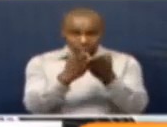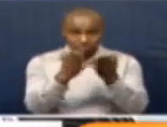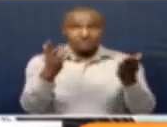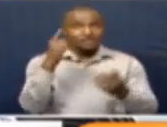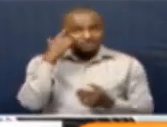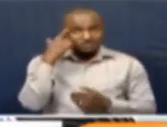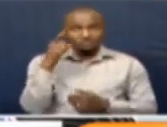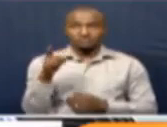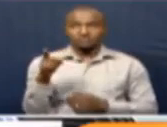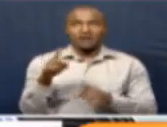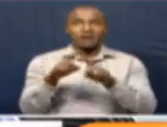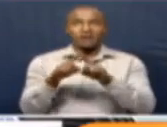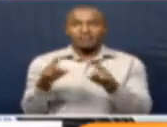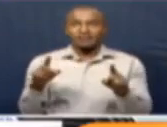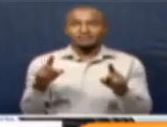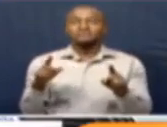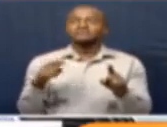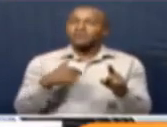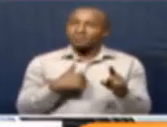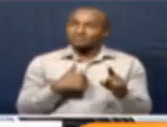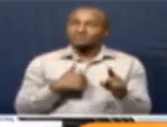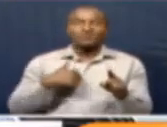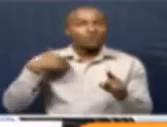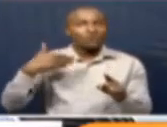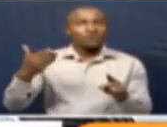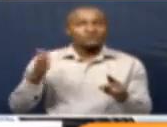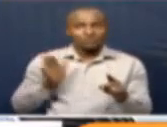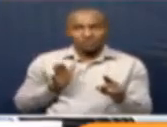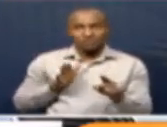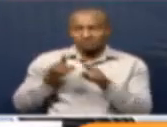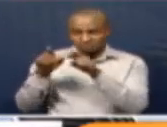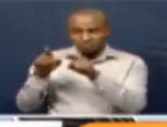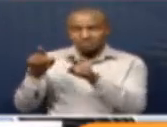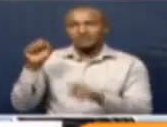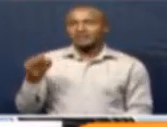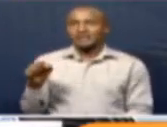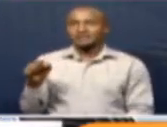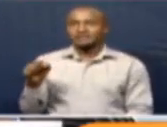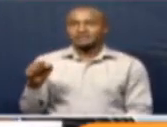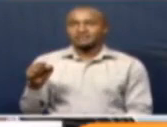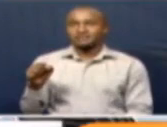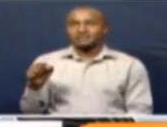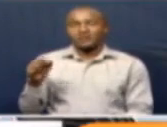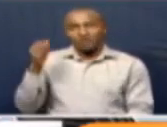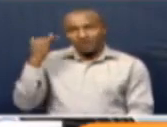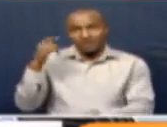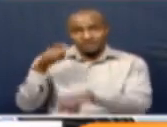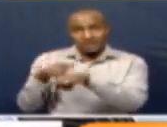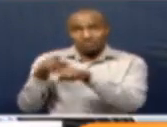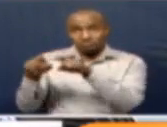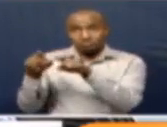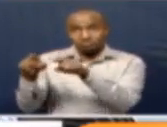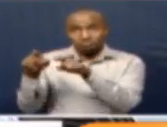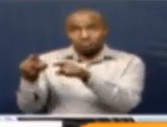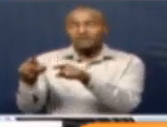Lakini mimi bado huwa nazidi sana kukemea kwa upande wa kina mama kushinda kina baba. Kwa sababu ninavyowakemea, naona kwamba nyumba ni